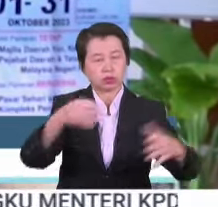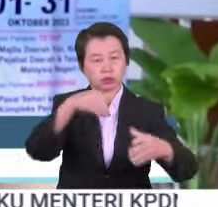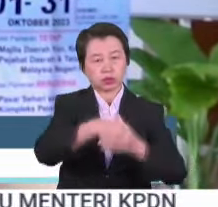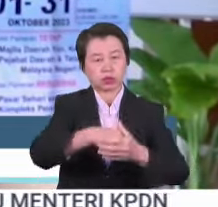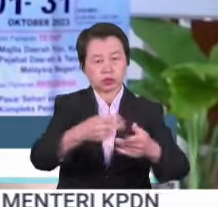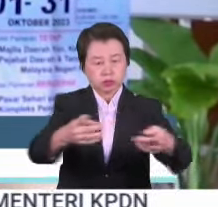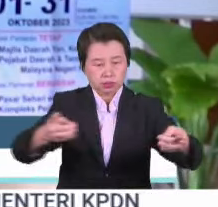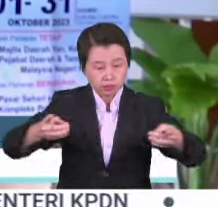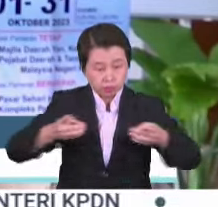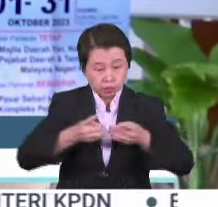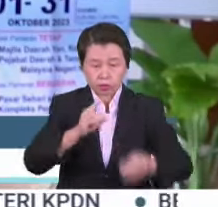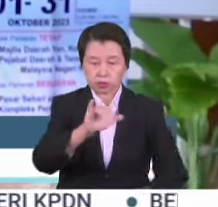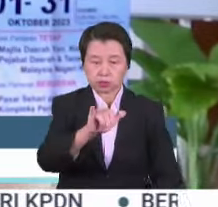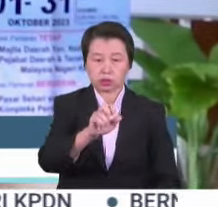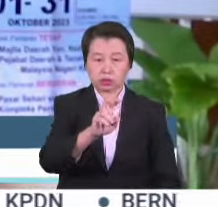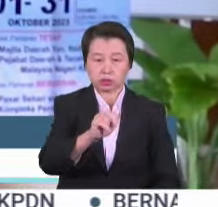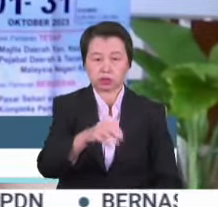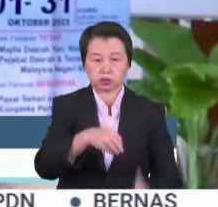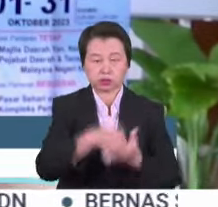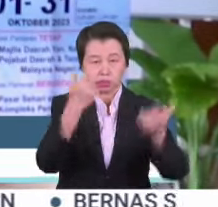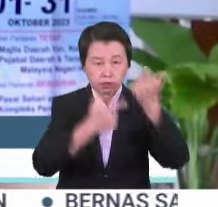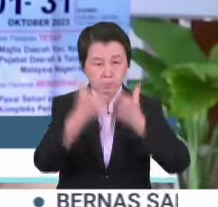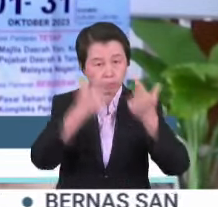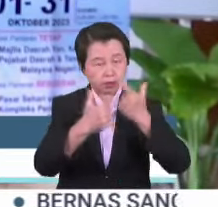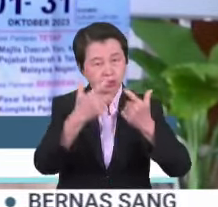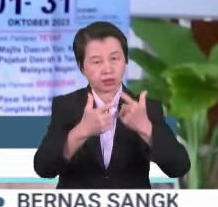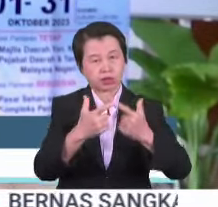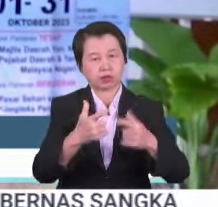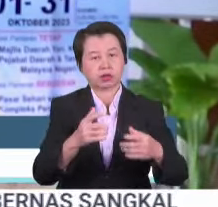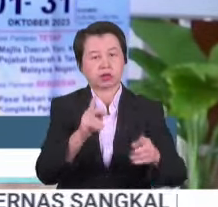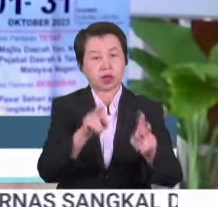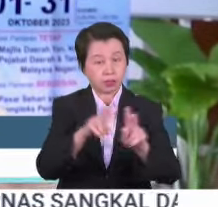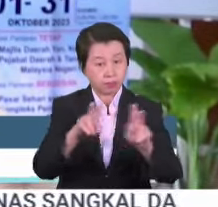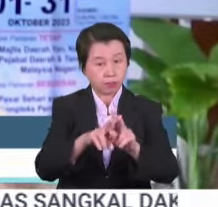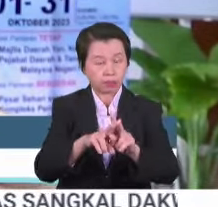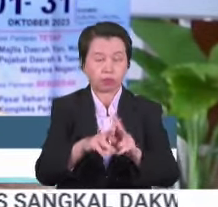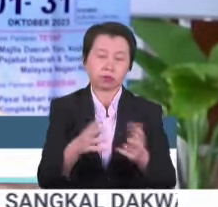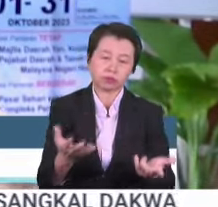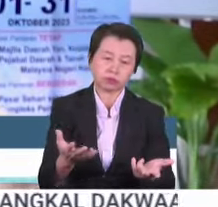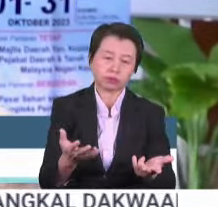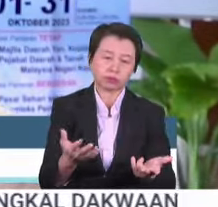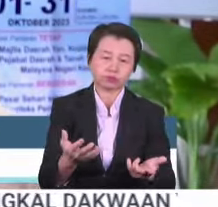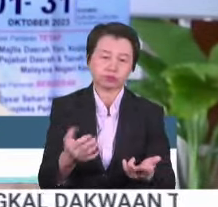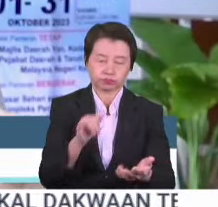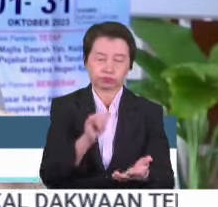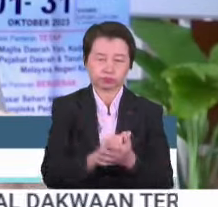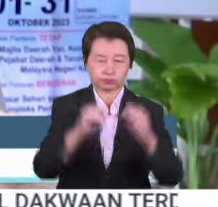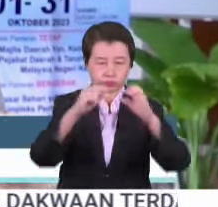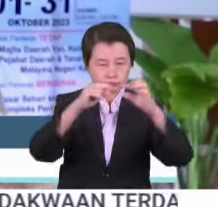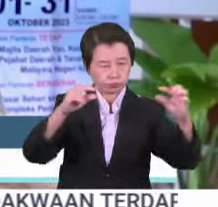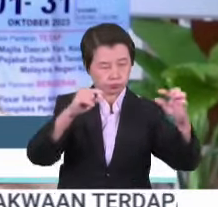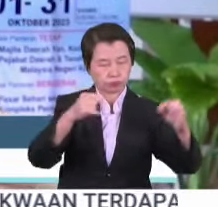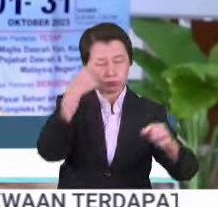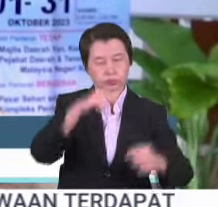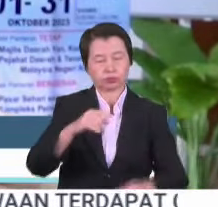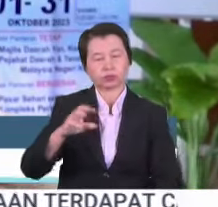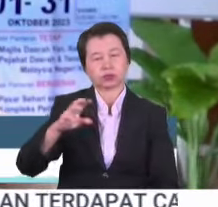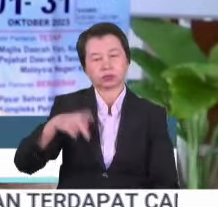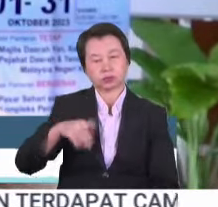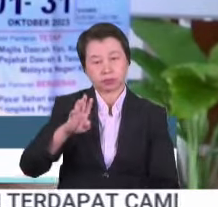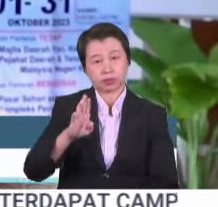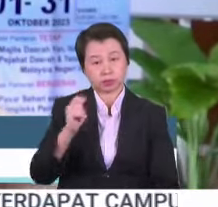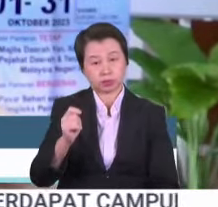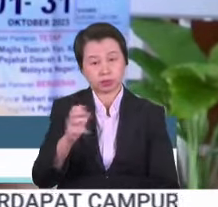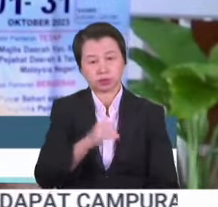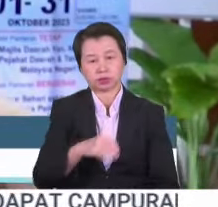dalam daerah Yan sendiri di dalam sektor pelancongan desa yang menjadi t Line kepada Majlis daerah y sendiri dan